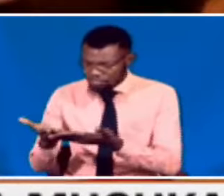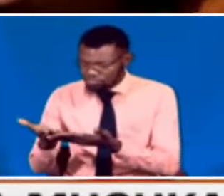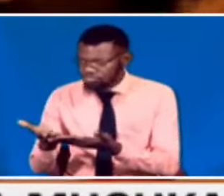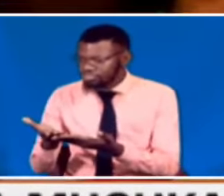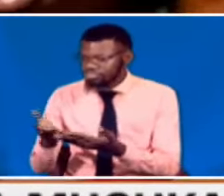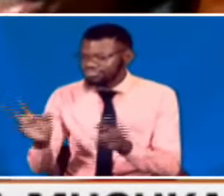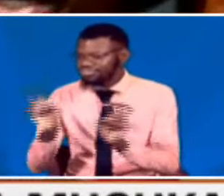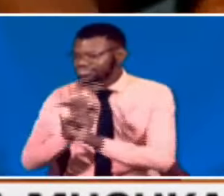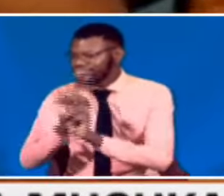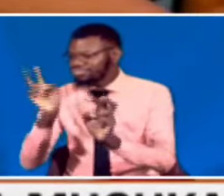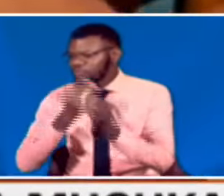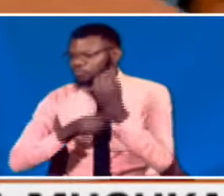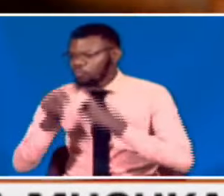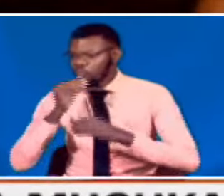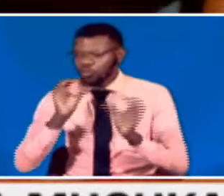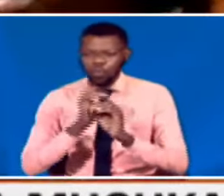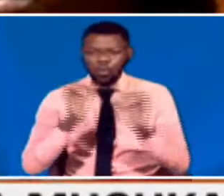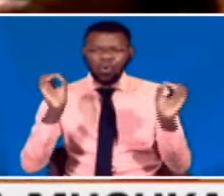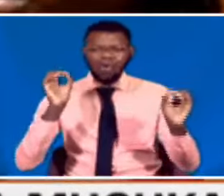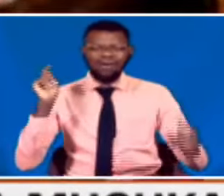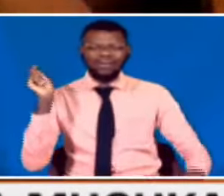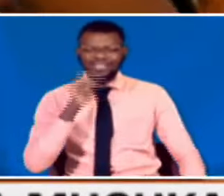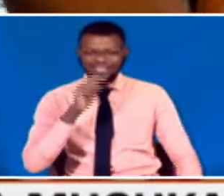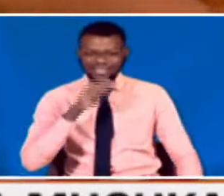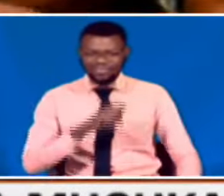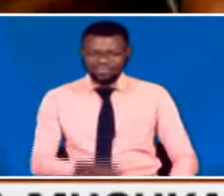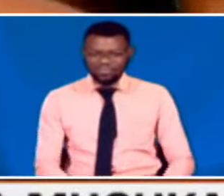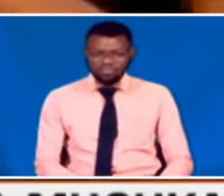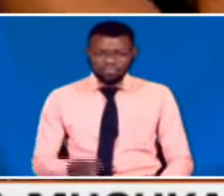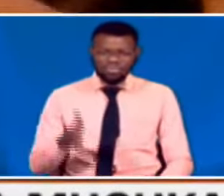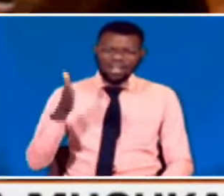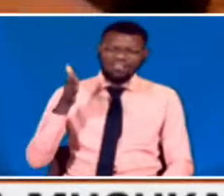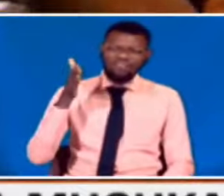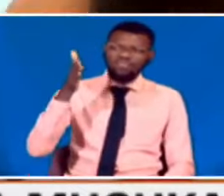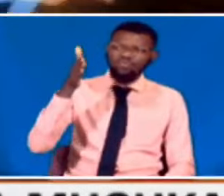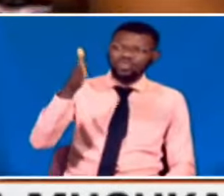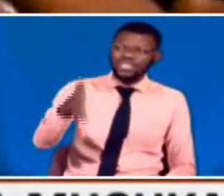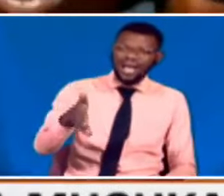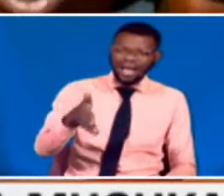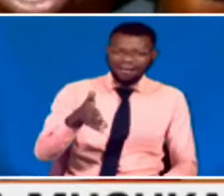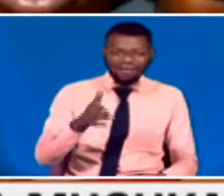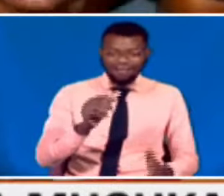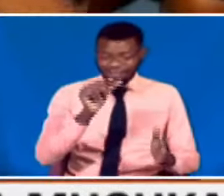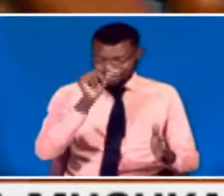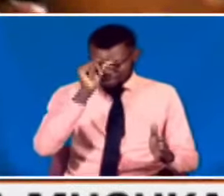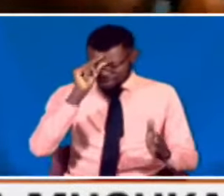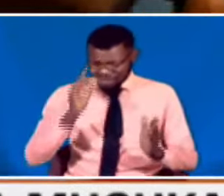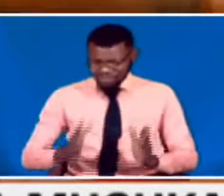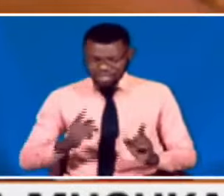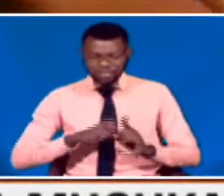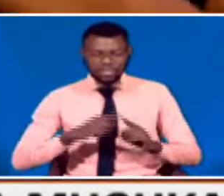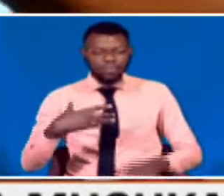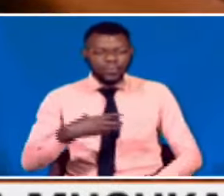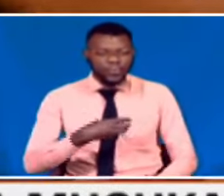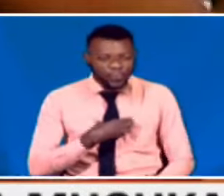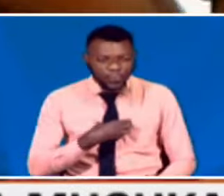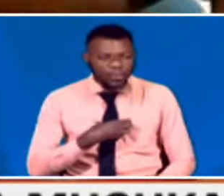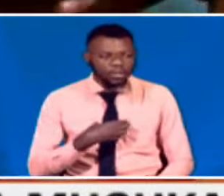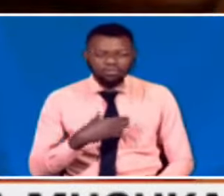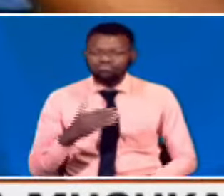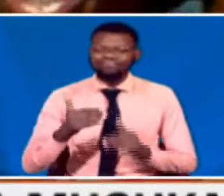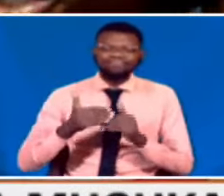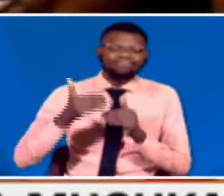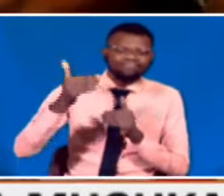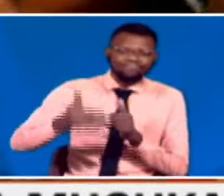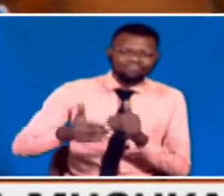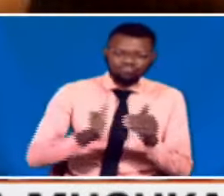kwenda kwa muguka. Hivi kesho niulize, hawa kina magavana ni wazee wakienda nyumbani? Watarajia nani awe kiongozi wa